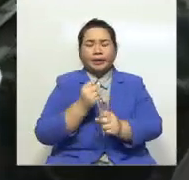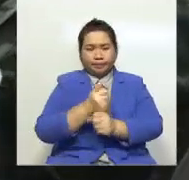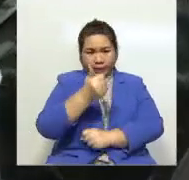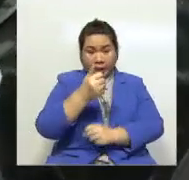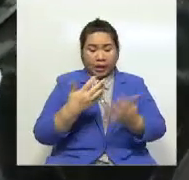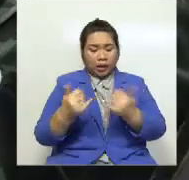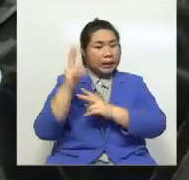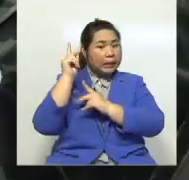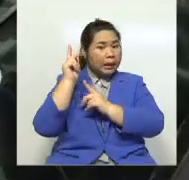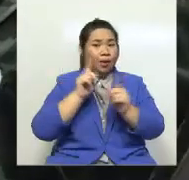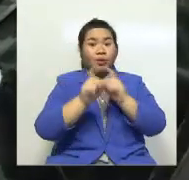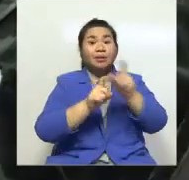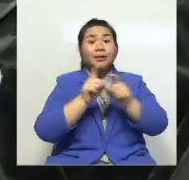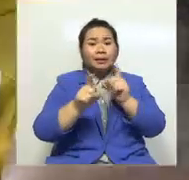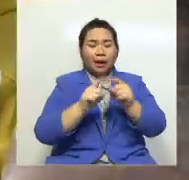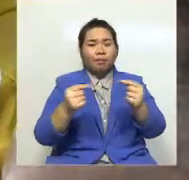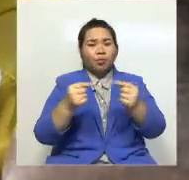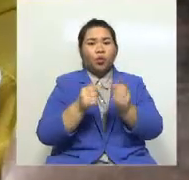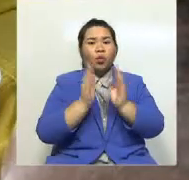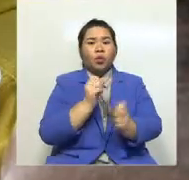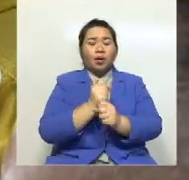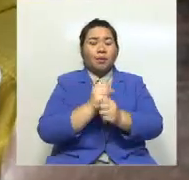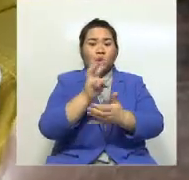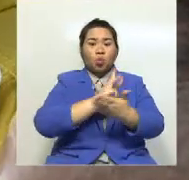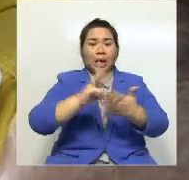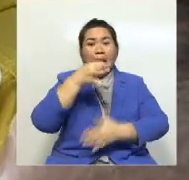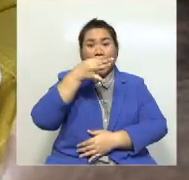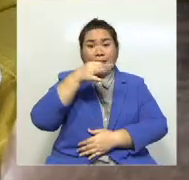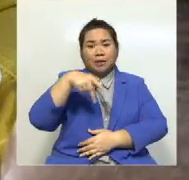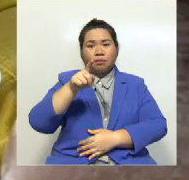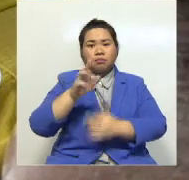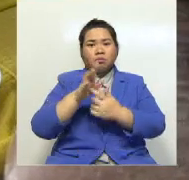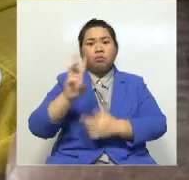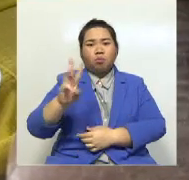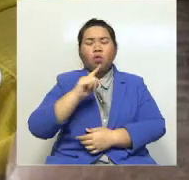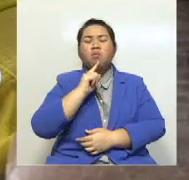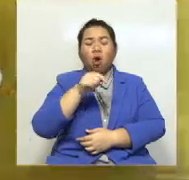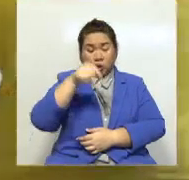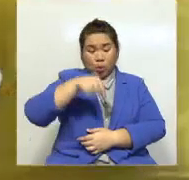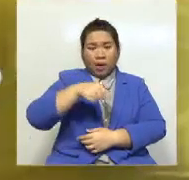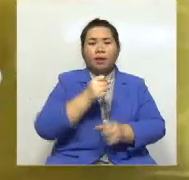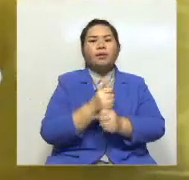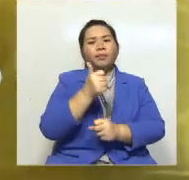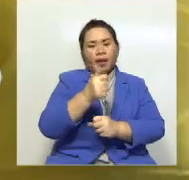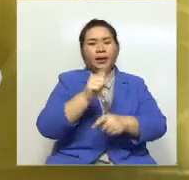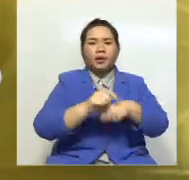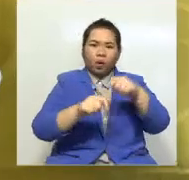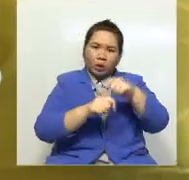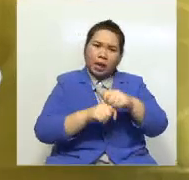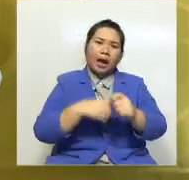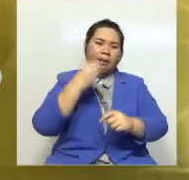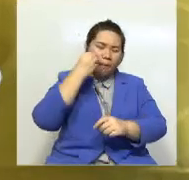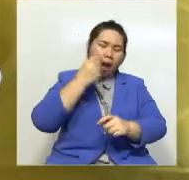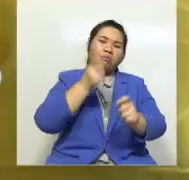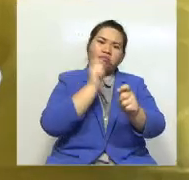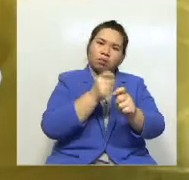ที่พูดคุยกับผู้อำนวยการวิทยาลัยการอาชีพปัวนะคะก็ระบุว่าพื้นที่ตรงนี้ก็สามารถที่จะเข้ามาสร้างบ้านพัก